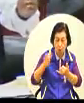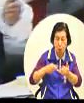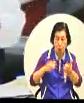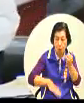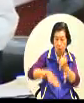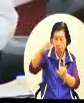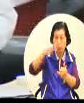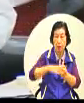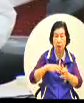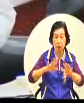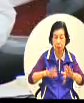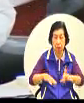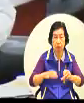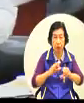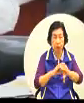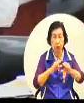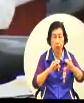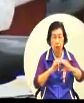里长的